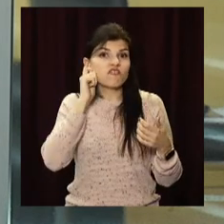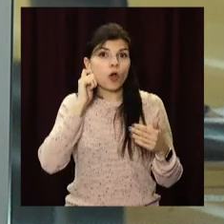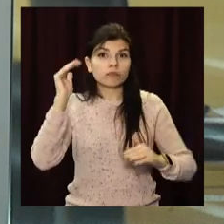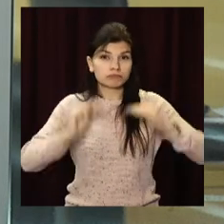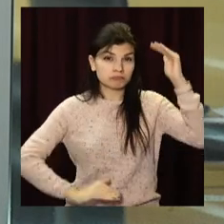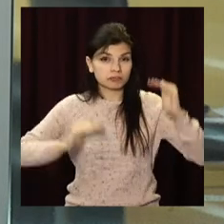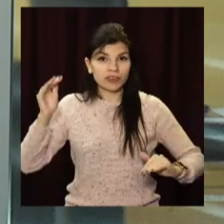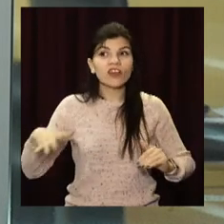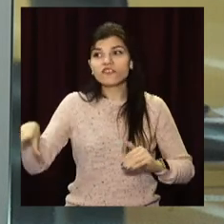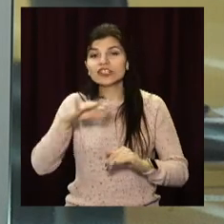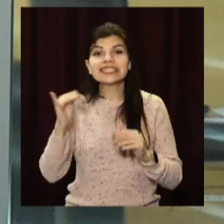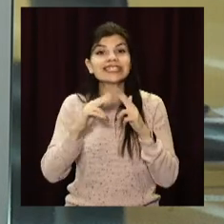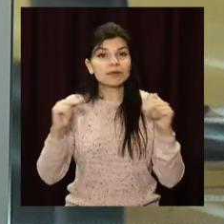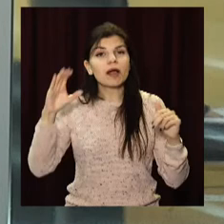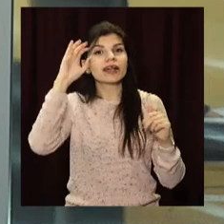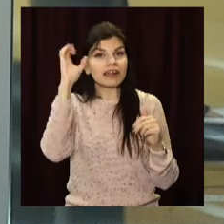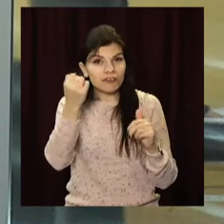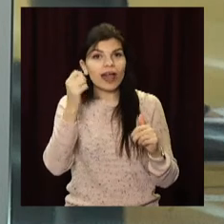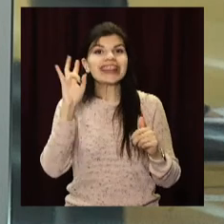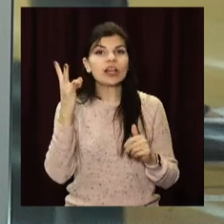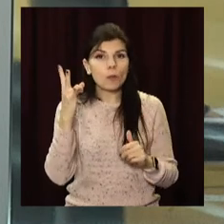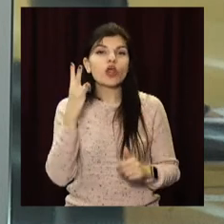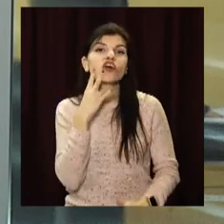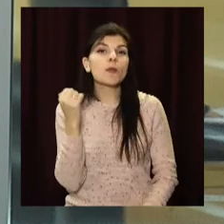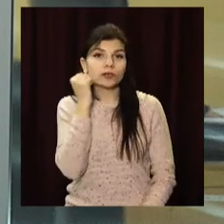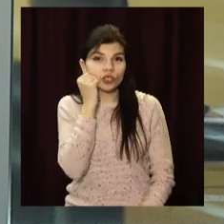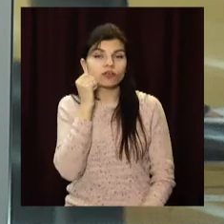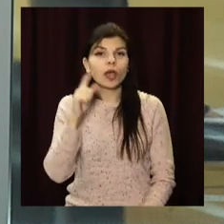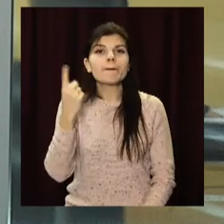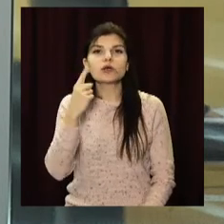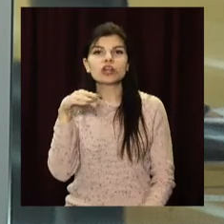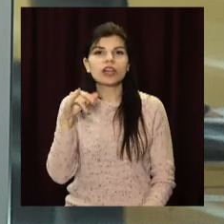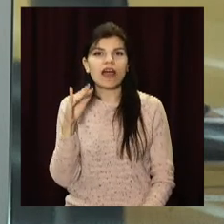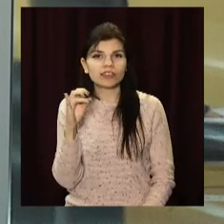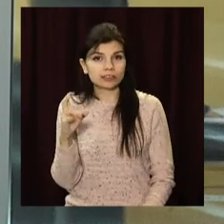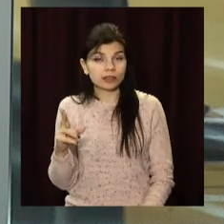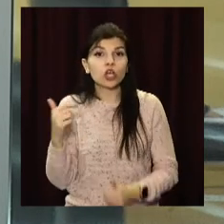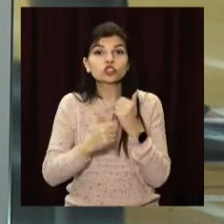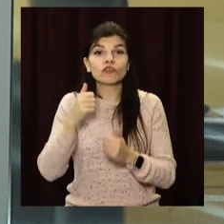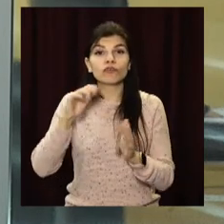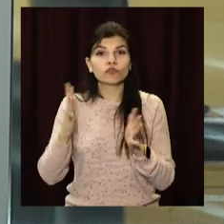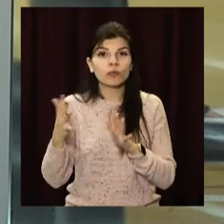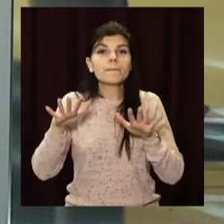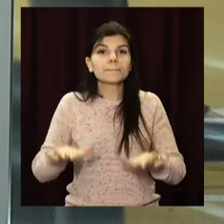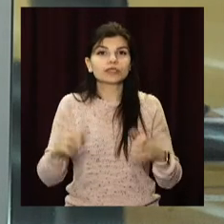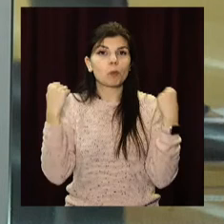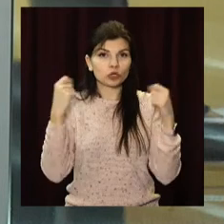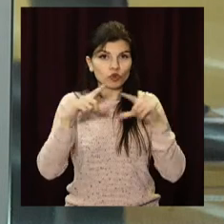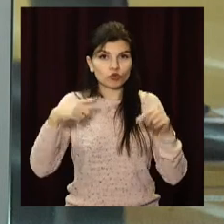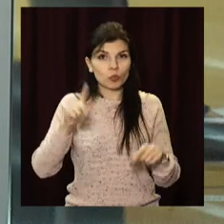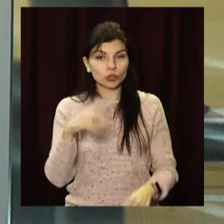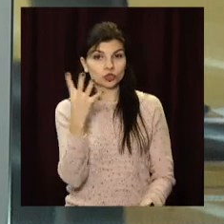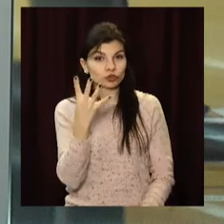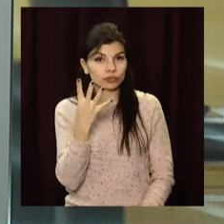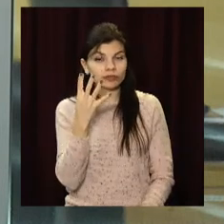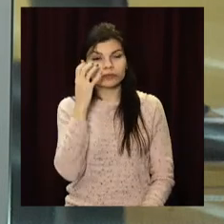спортсменів. Всі вони із Дніпра, Кривого Рогу, Нікополя, Новомосковська та Першотравенська. Змагання відбулися у місцевій спортивній школі номер